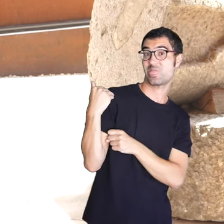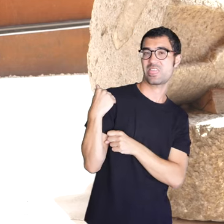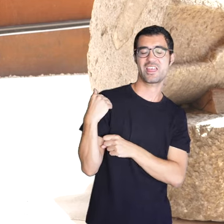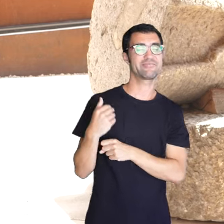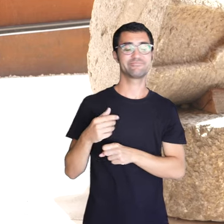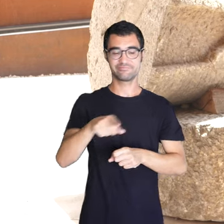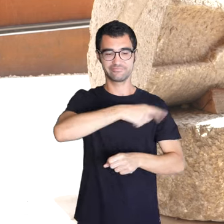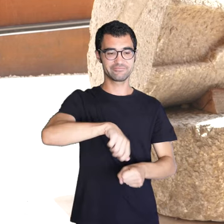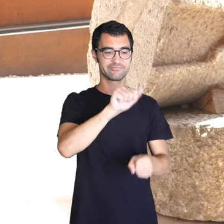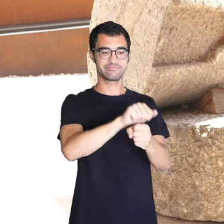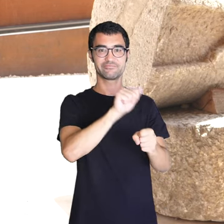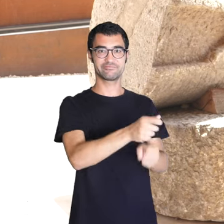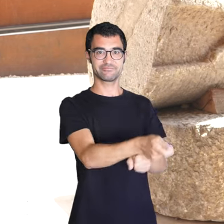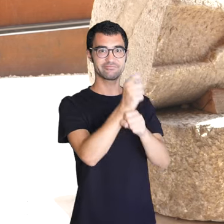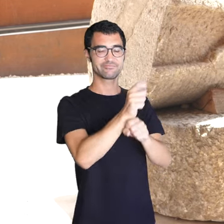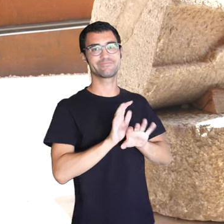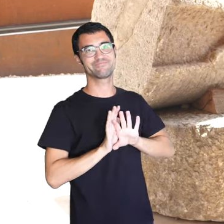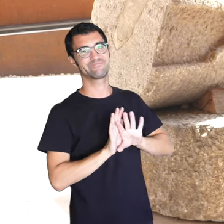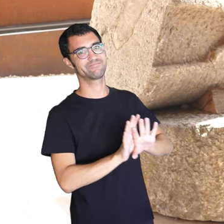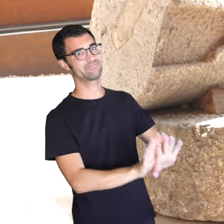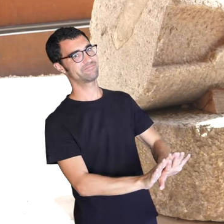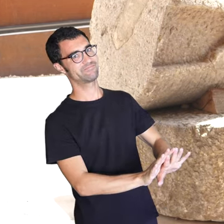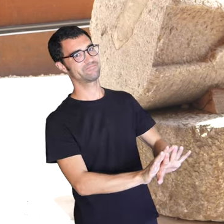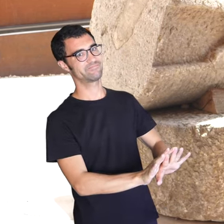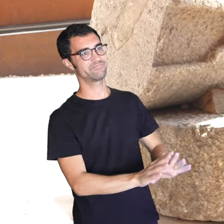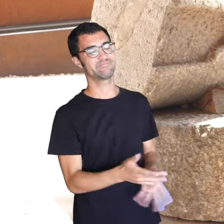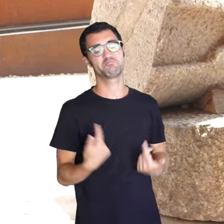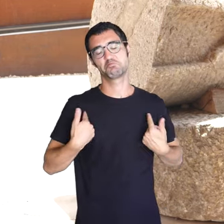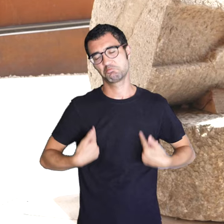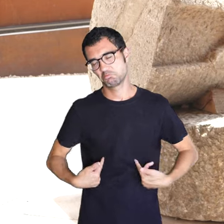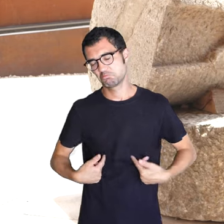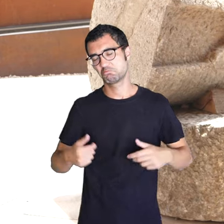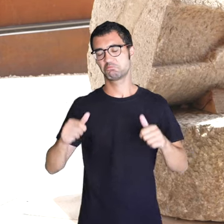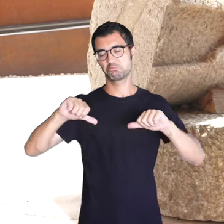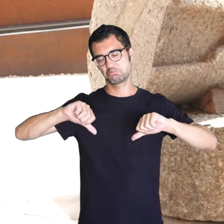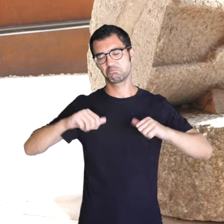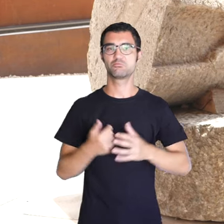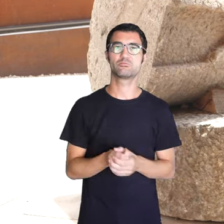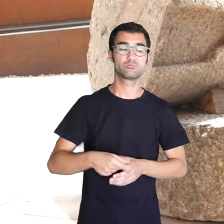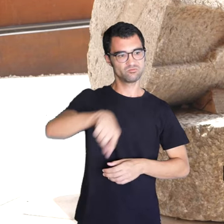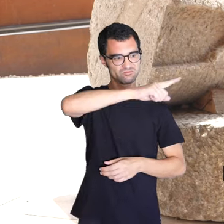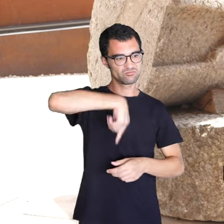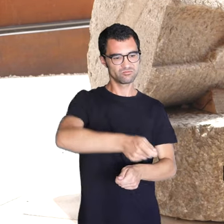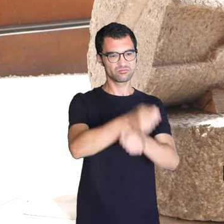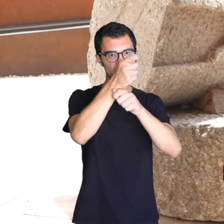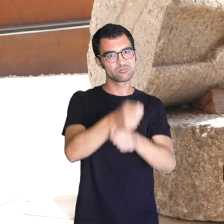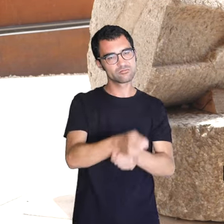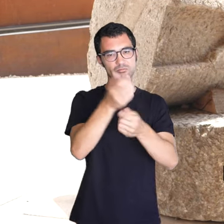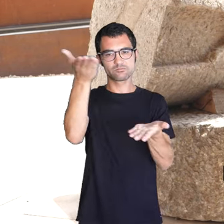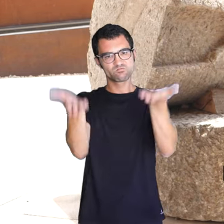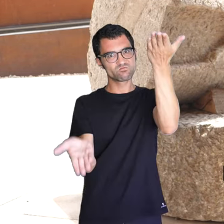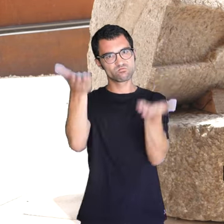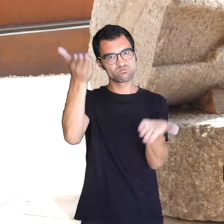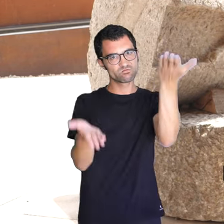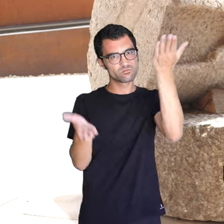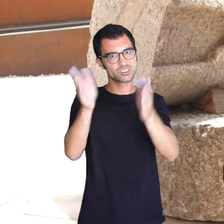més, no és just, en el meu punt de vista, no? I d'altres pescadors, no és just que ara n'és pescadors,